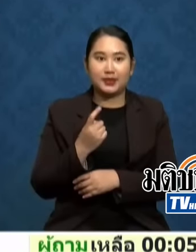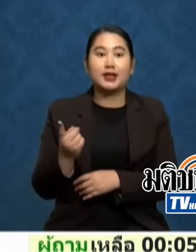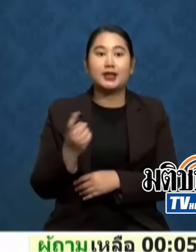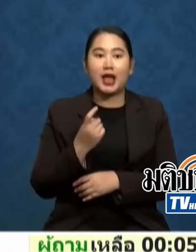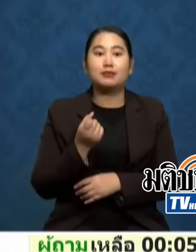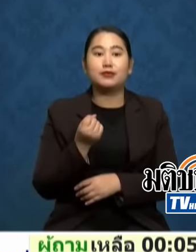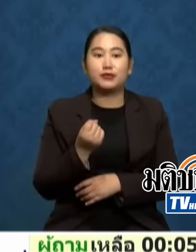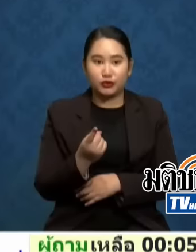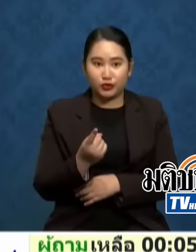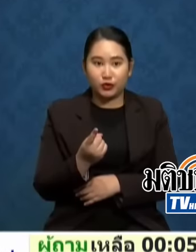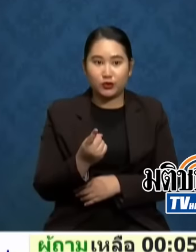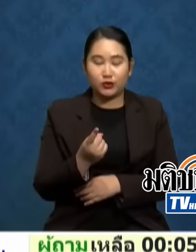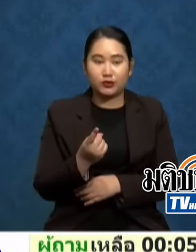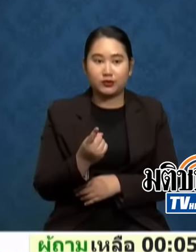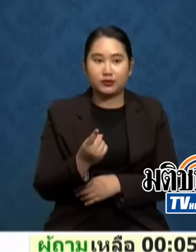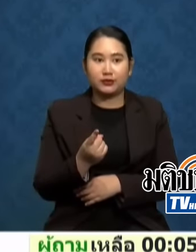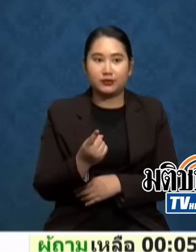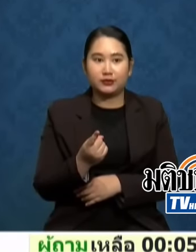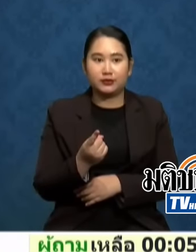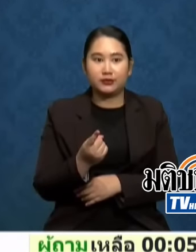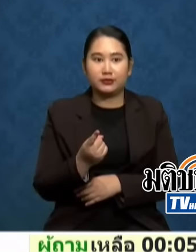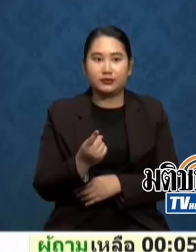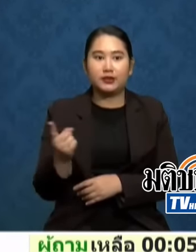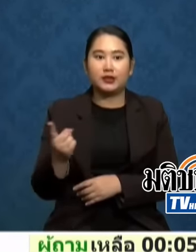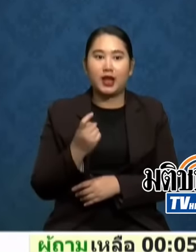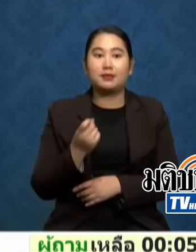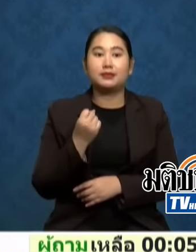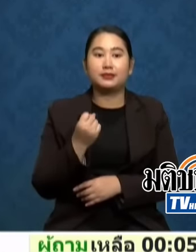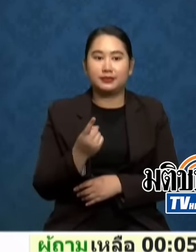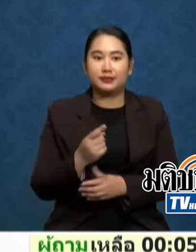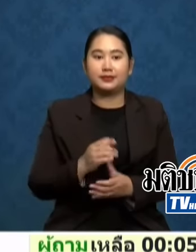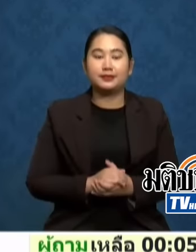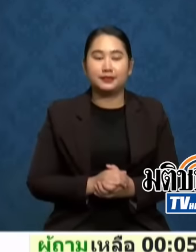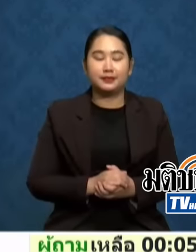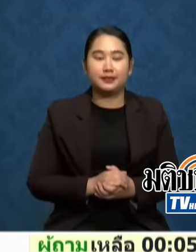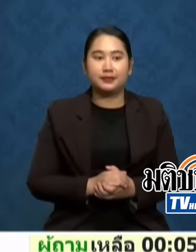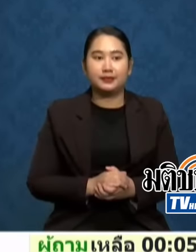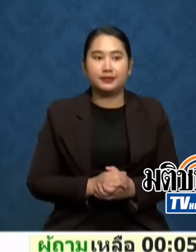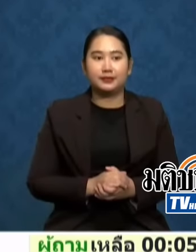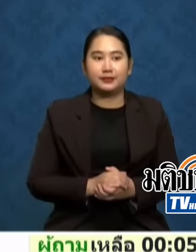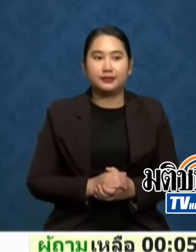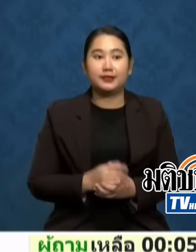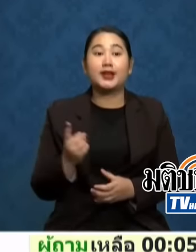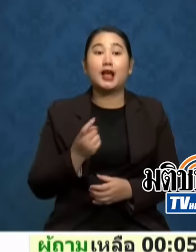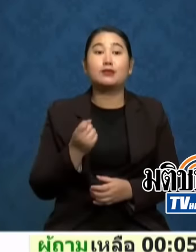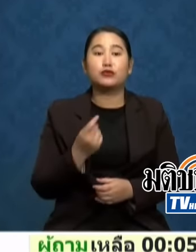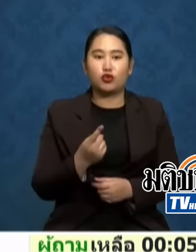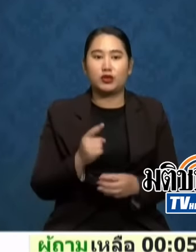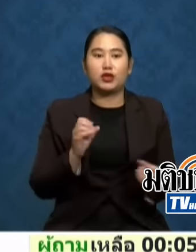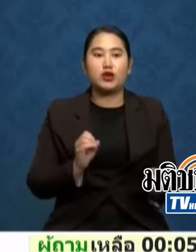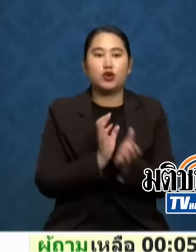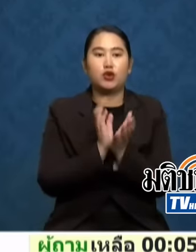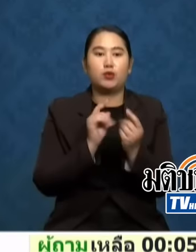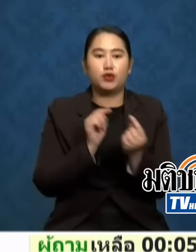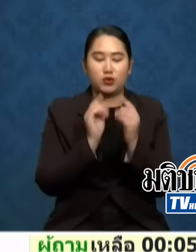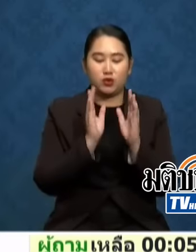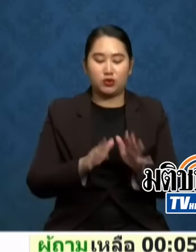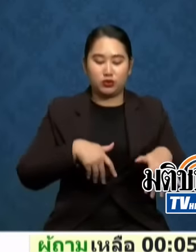สดเป็นเรื่องที่เป็นเรื่องที่มีผลกระทบต่อพี่น้องประชาช